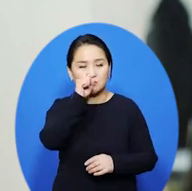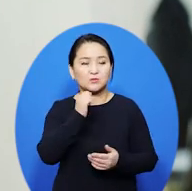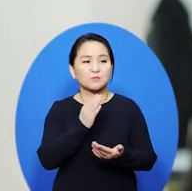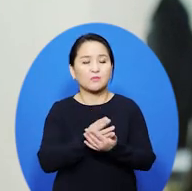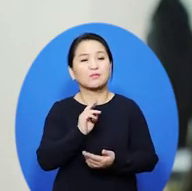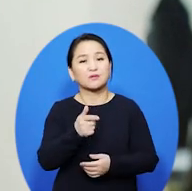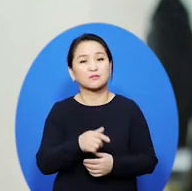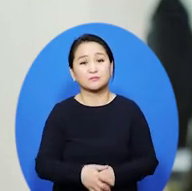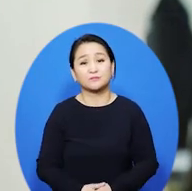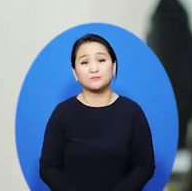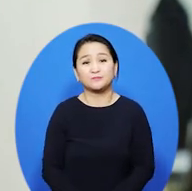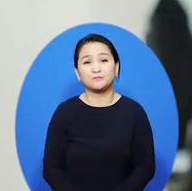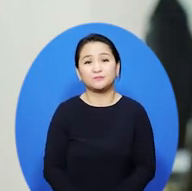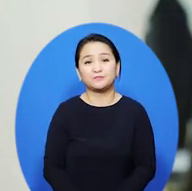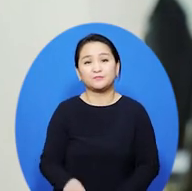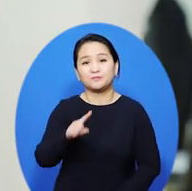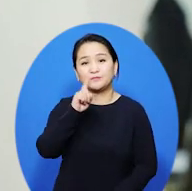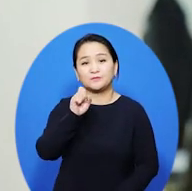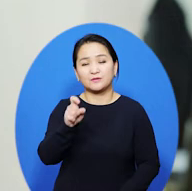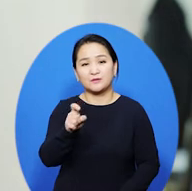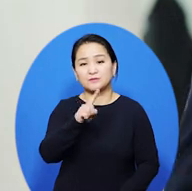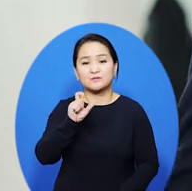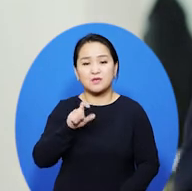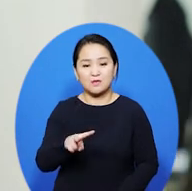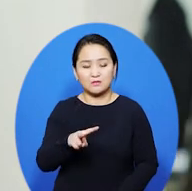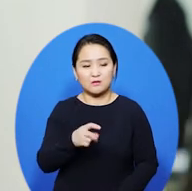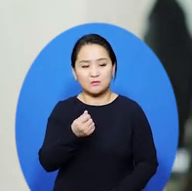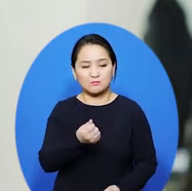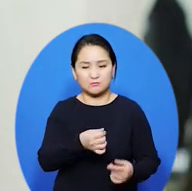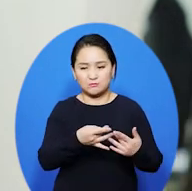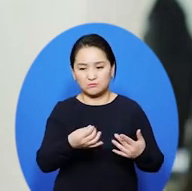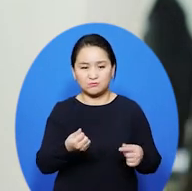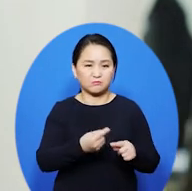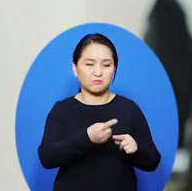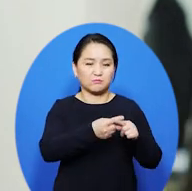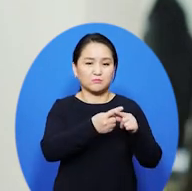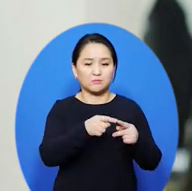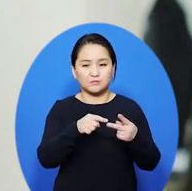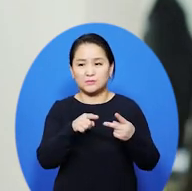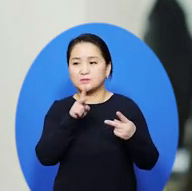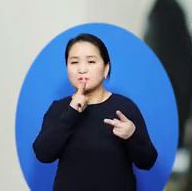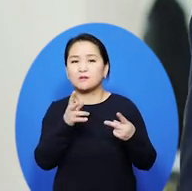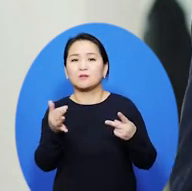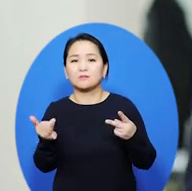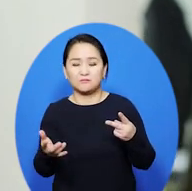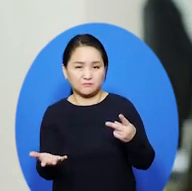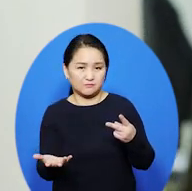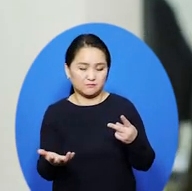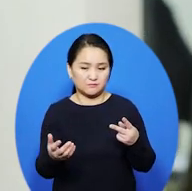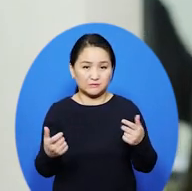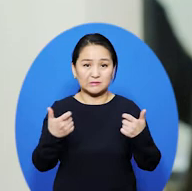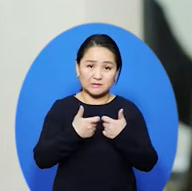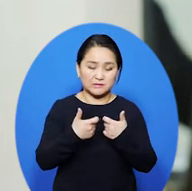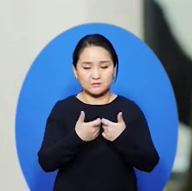дээр бас байдаг болоо гэж харддаг. Одоо зах зээлээ одоо үнэ ашиг яаж өсөж байгаа вэ тэ? авч байгаа зүйл нь хүрч байгаа